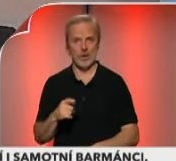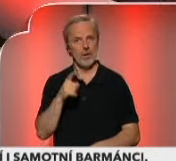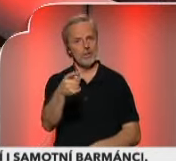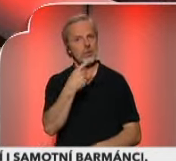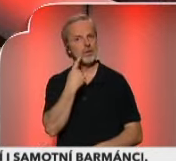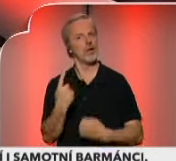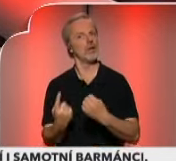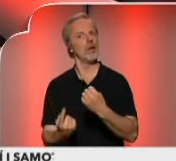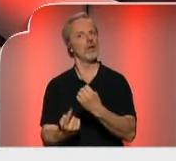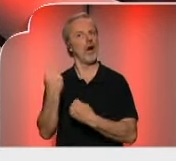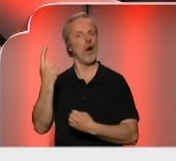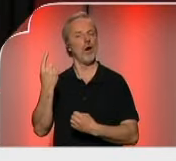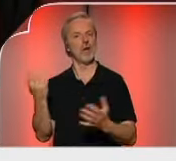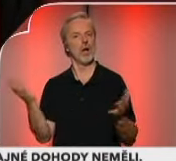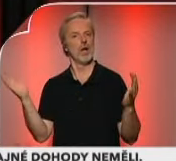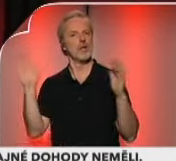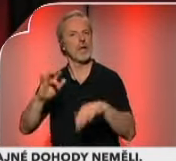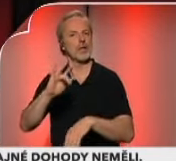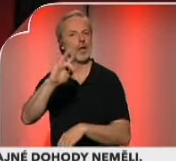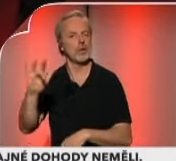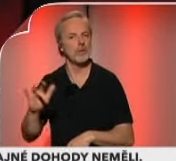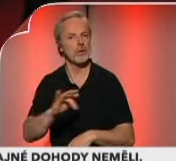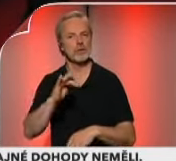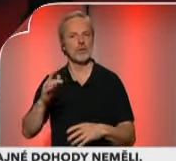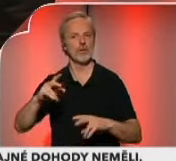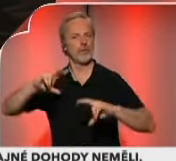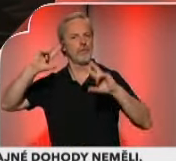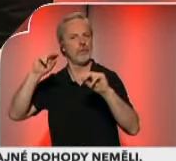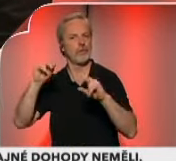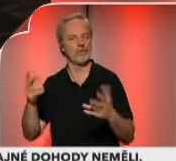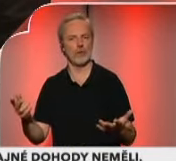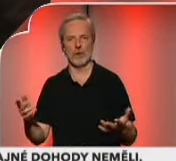náhoda že jste se všichni sešli na jednom místě já